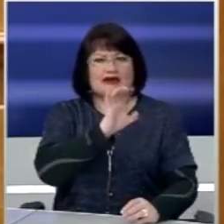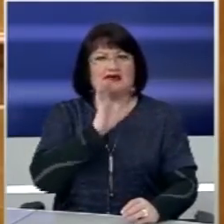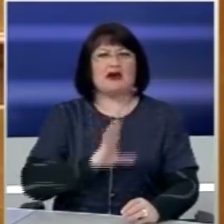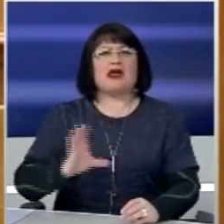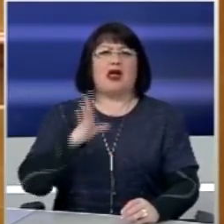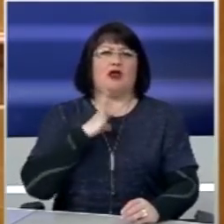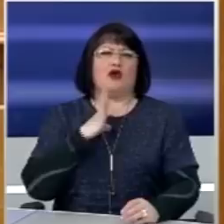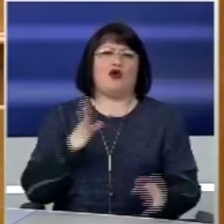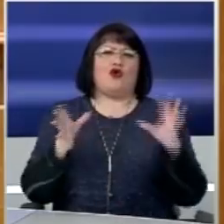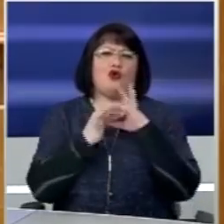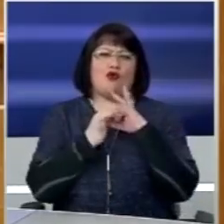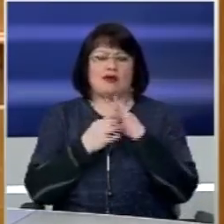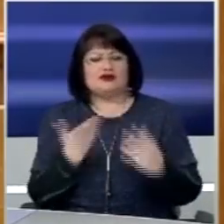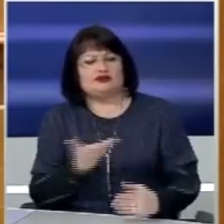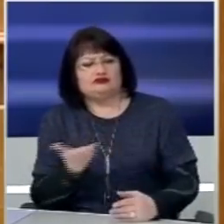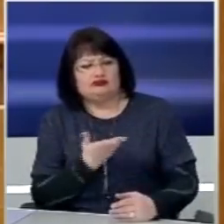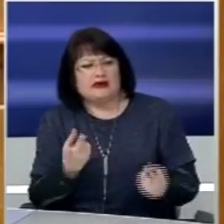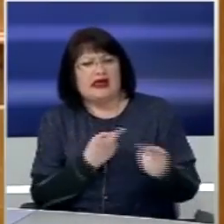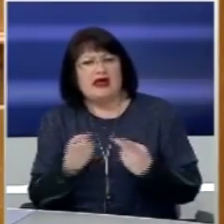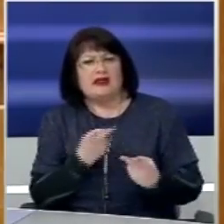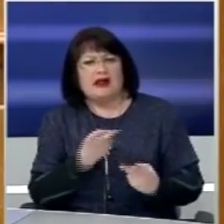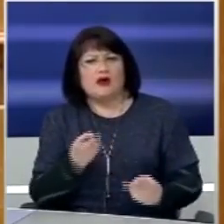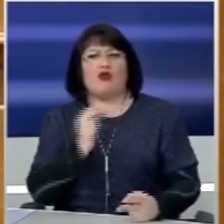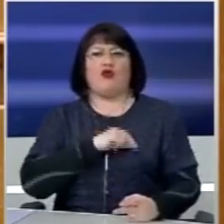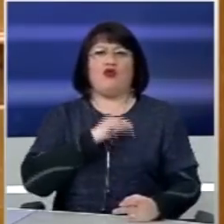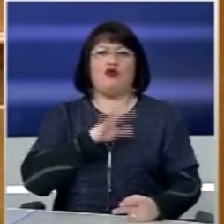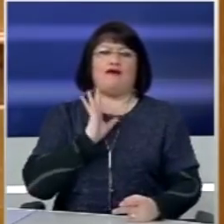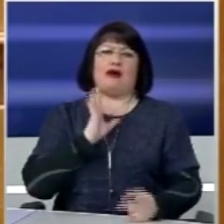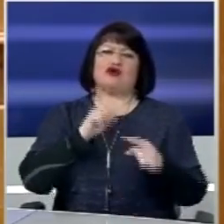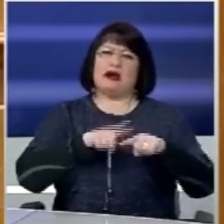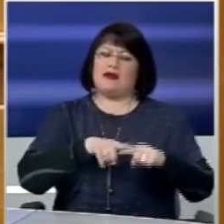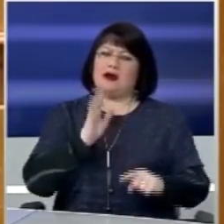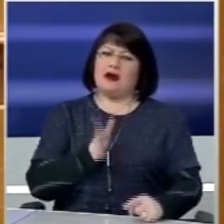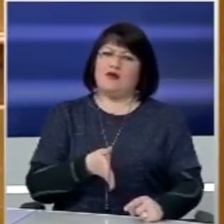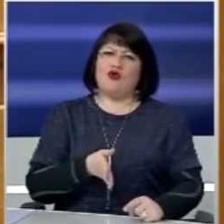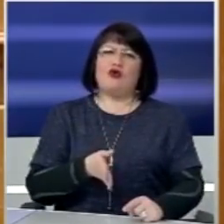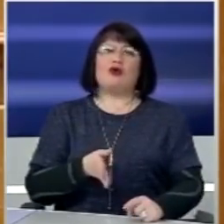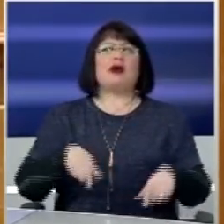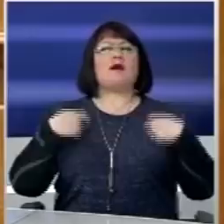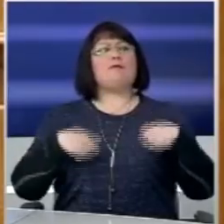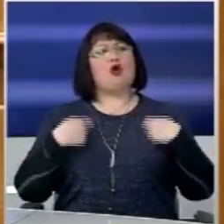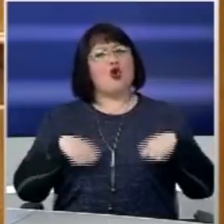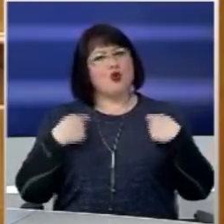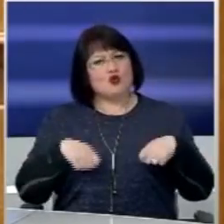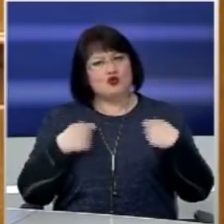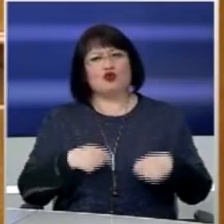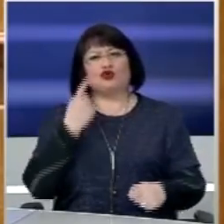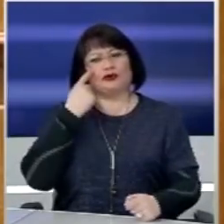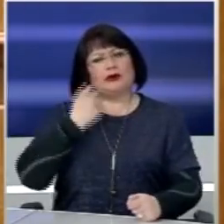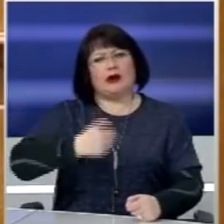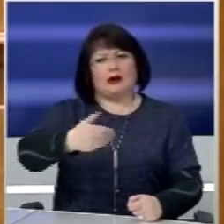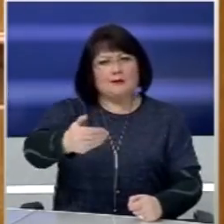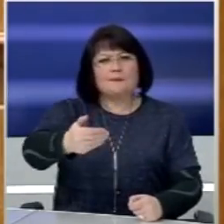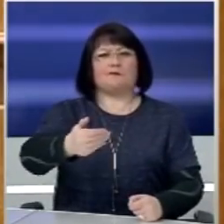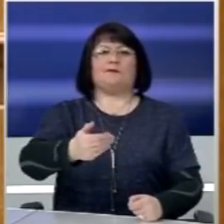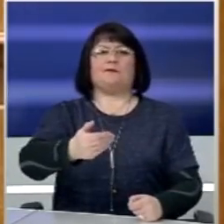στη βάση του αμοιβαίου ωφέλους η χώρα μας, για να αξιοποιηθούν οι πλουτοπαραγωγικές πηγές με κριτήριο